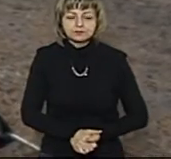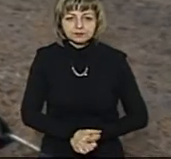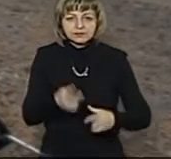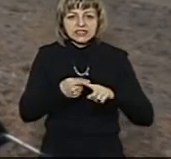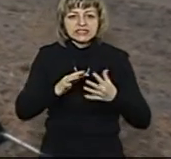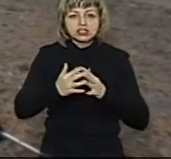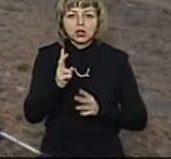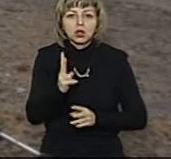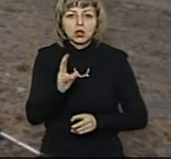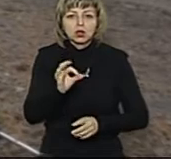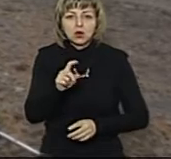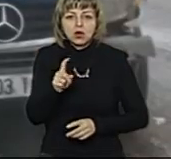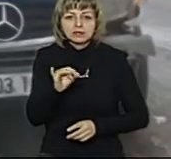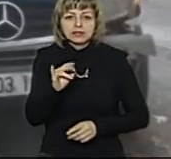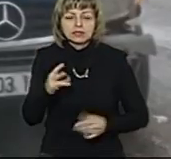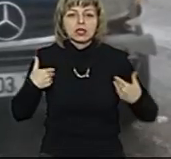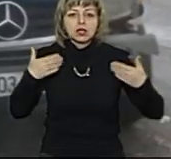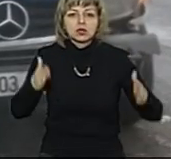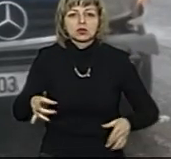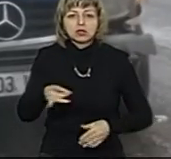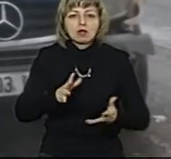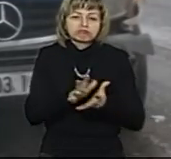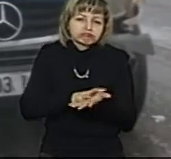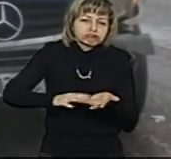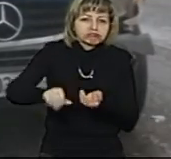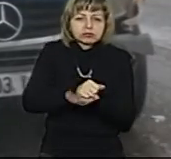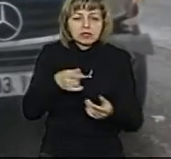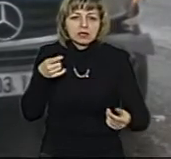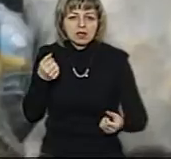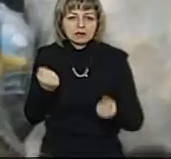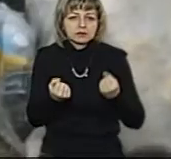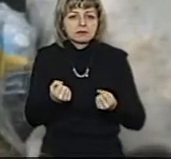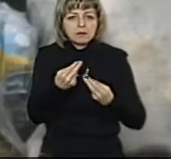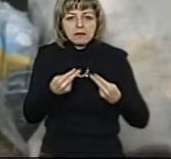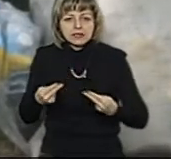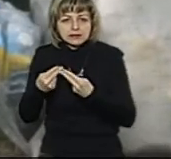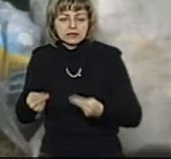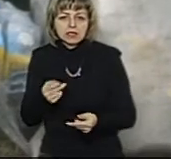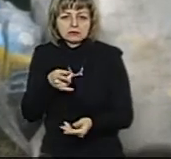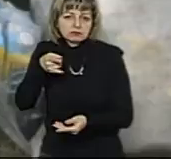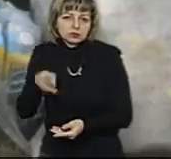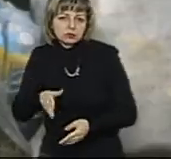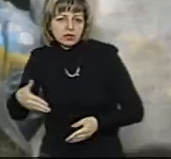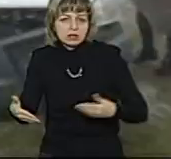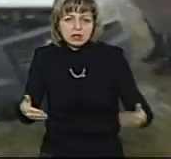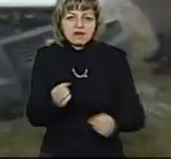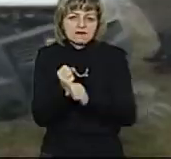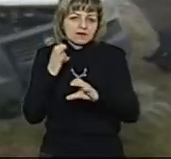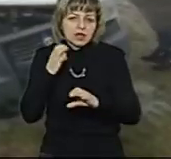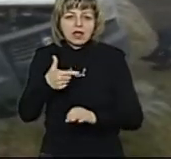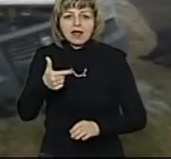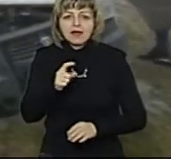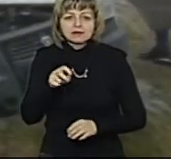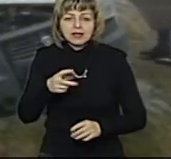Це село Козин Рожищенського району. Розтрощені після аварії мікроавтобуси «Мерседес» стоять на узбіччі. Вантажівка «Газель», в якій везли